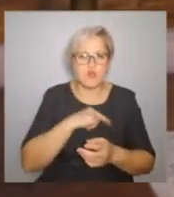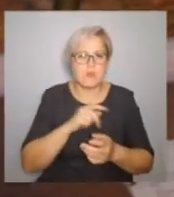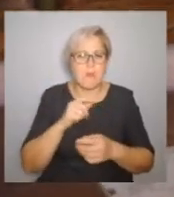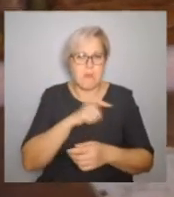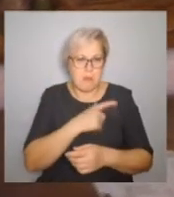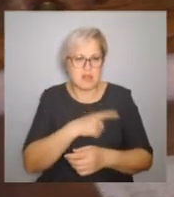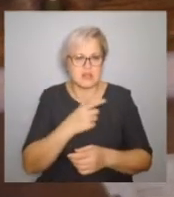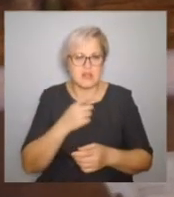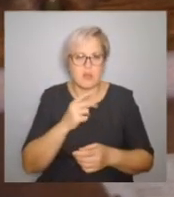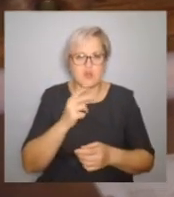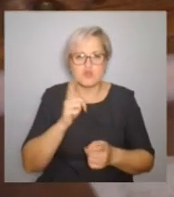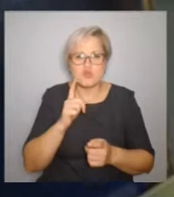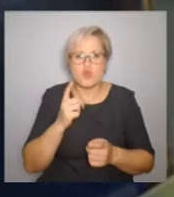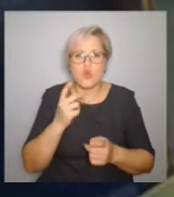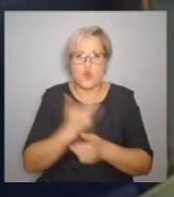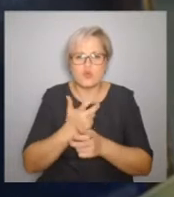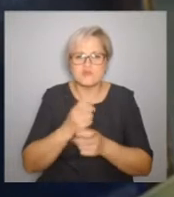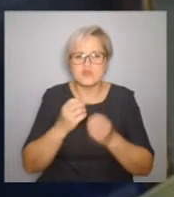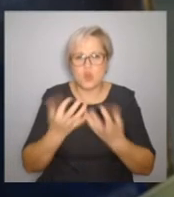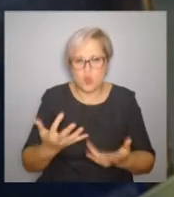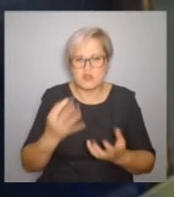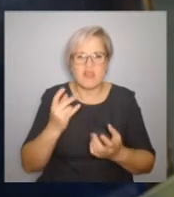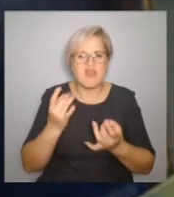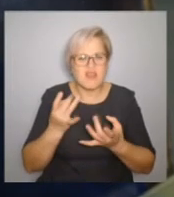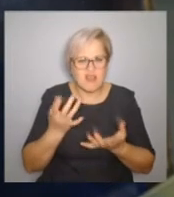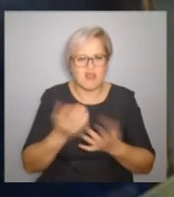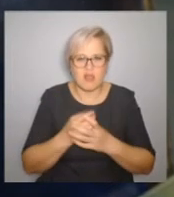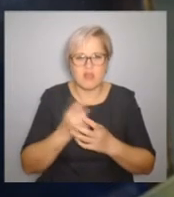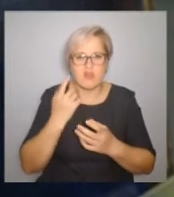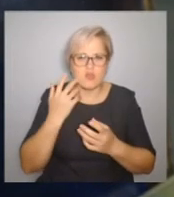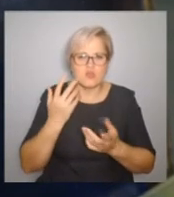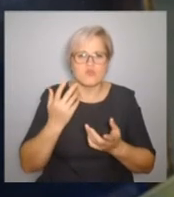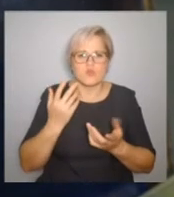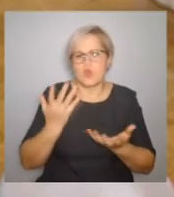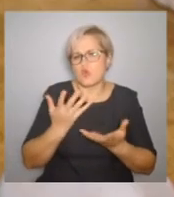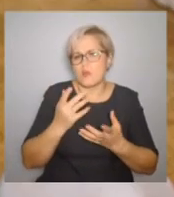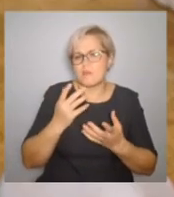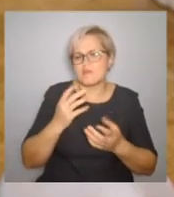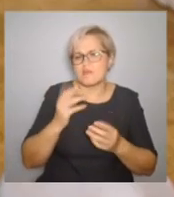мастера округа работают с рогом оленя,